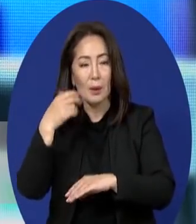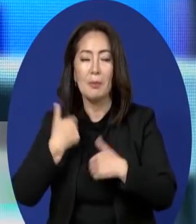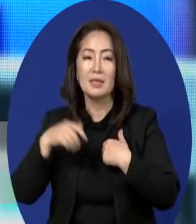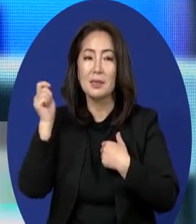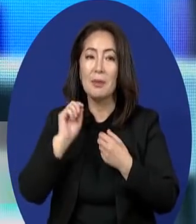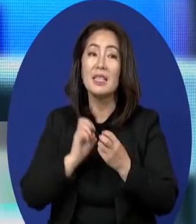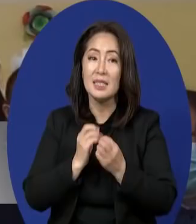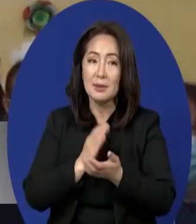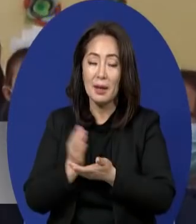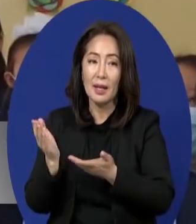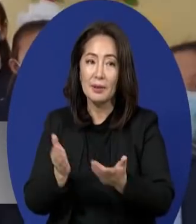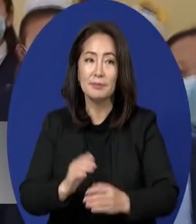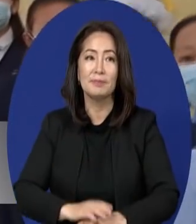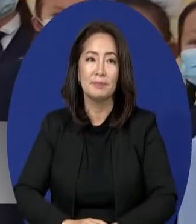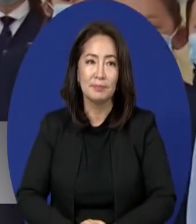өнгөрүүллээ.